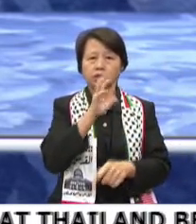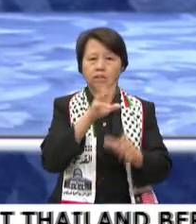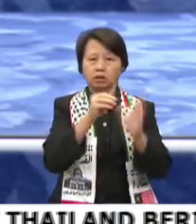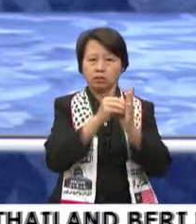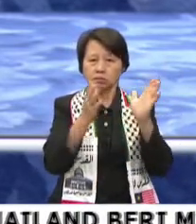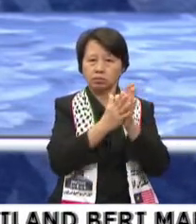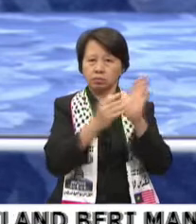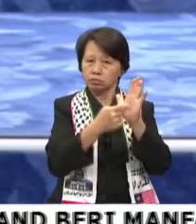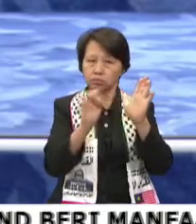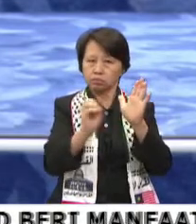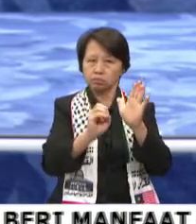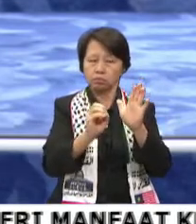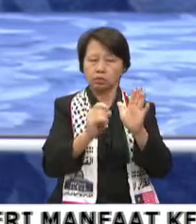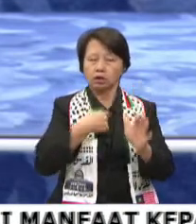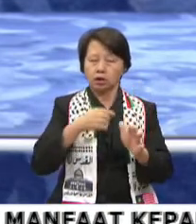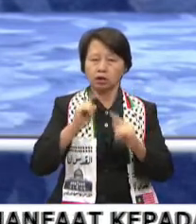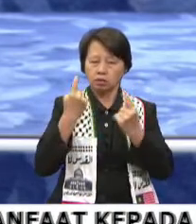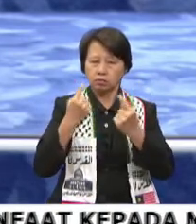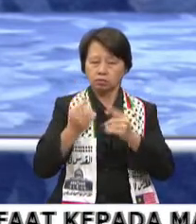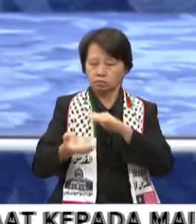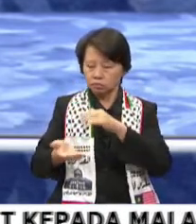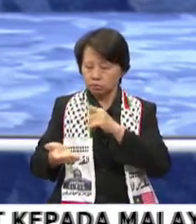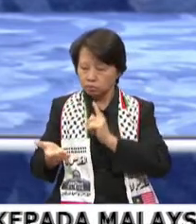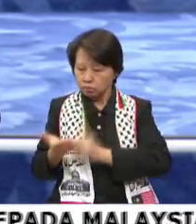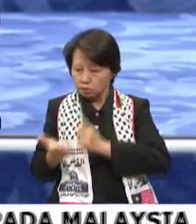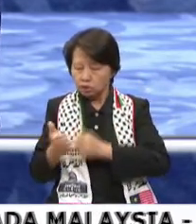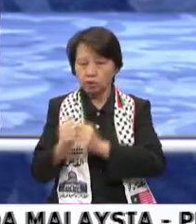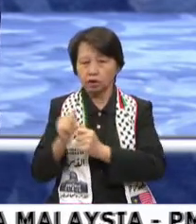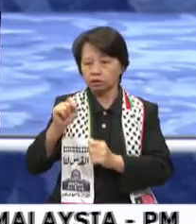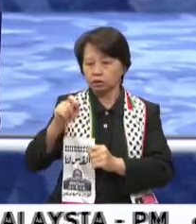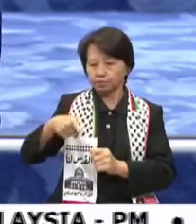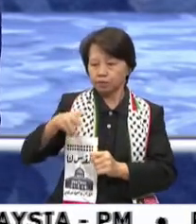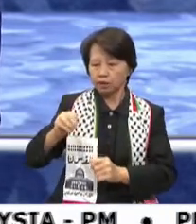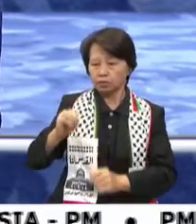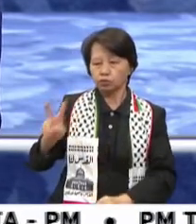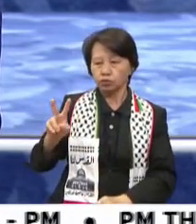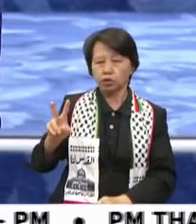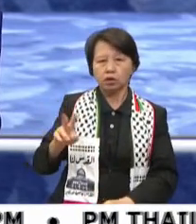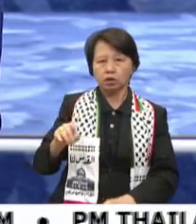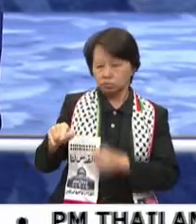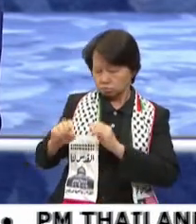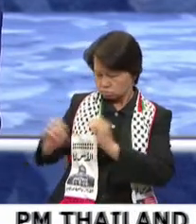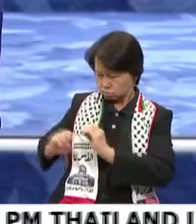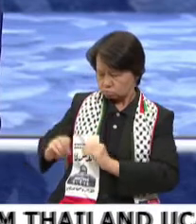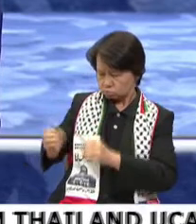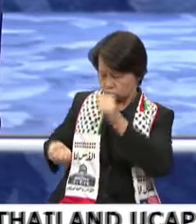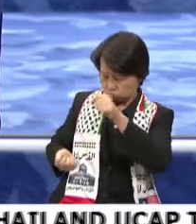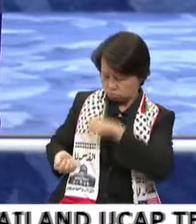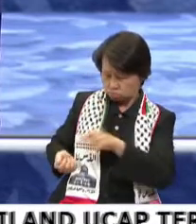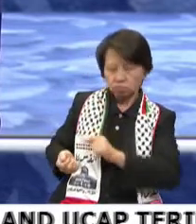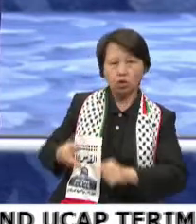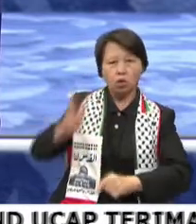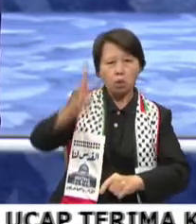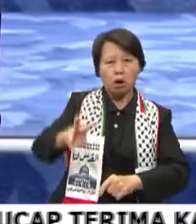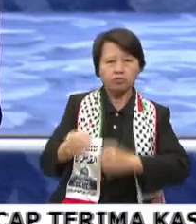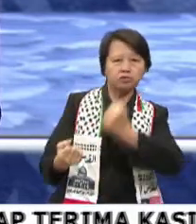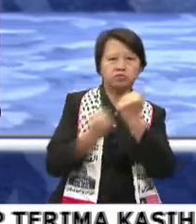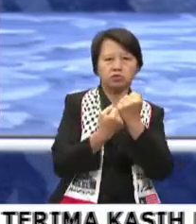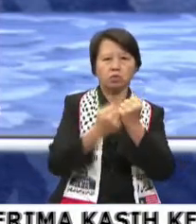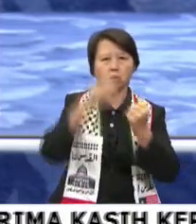dimasukkan setakat yang saya bincangkan TPM tidak ada kata wajib menyokong Perdana Menteri untuk